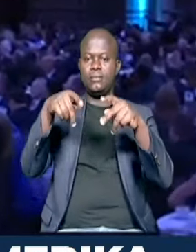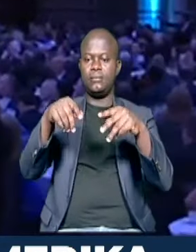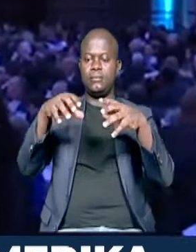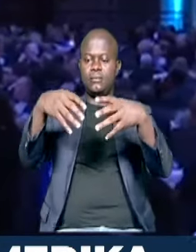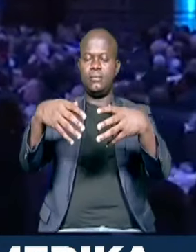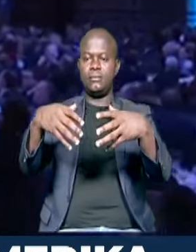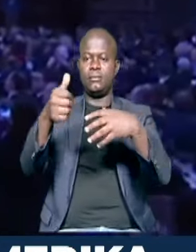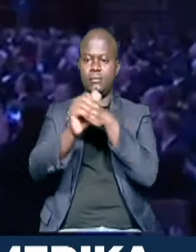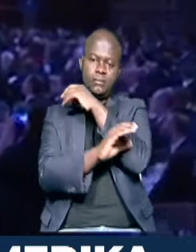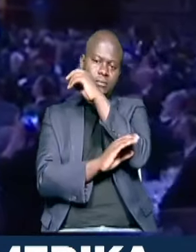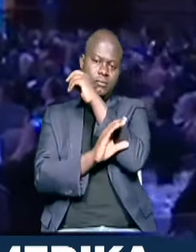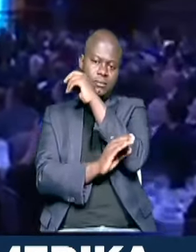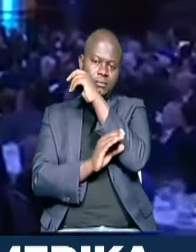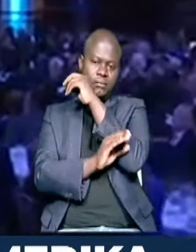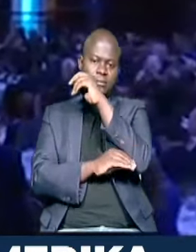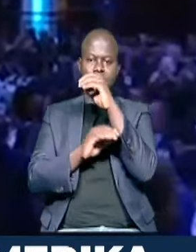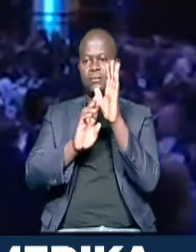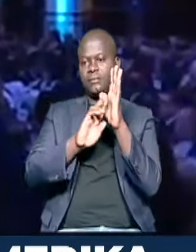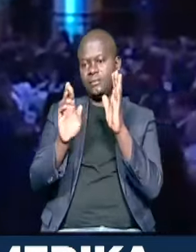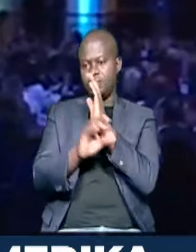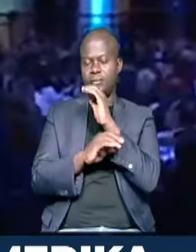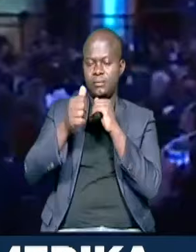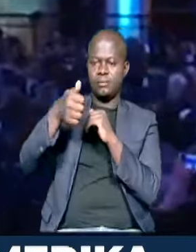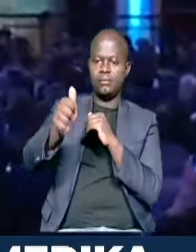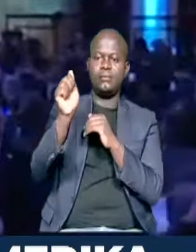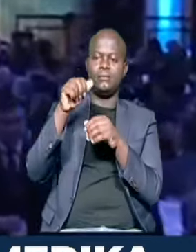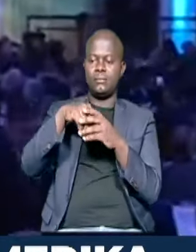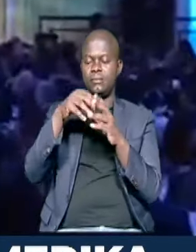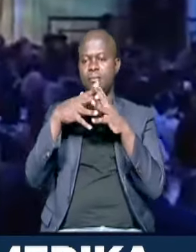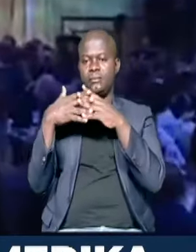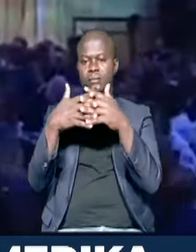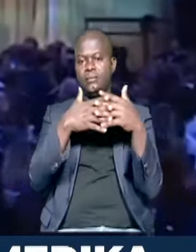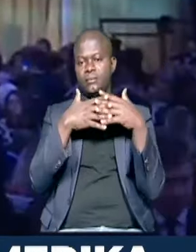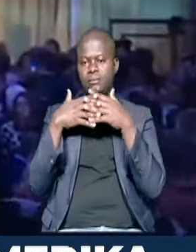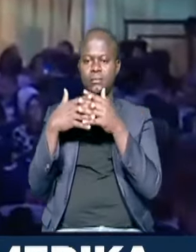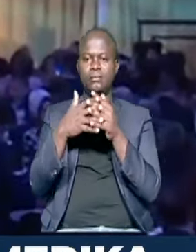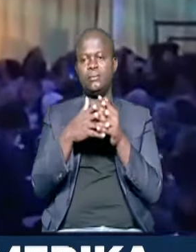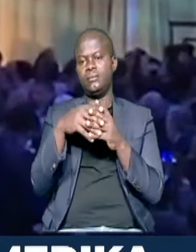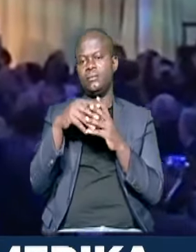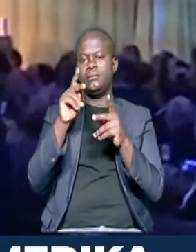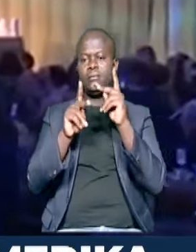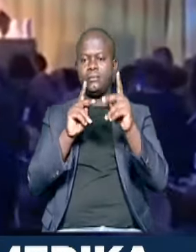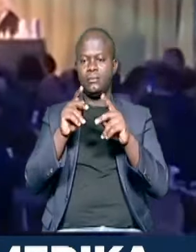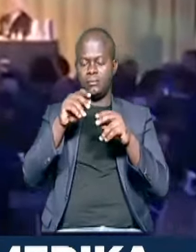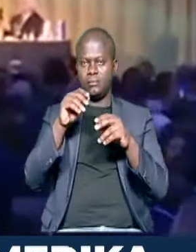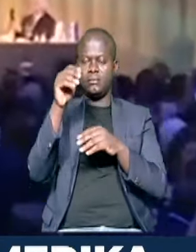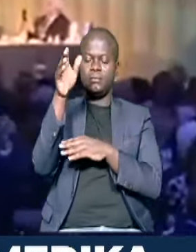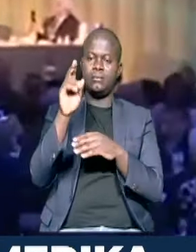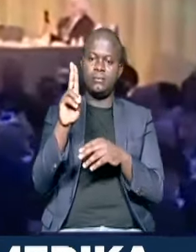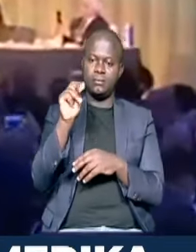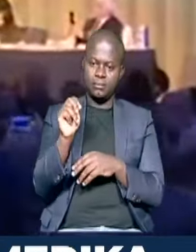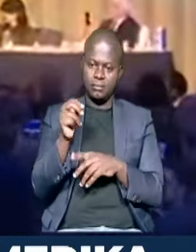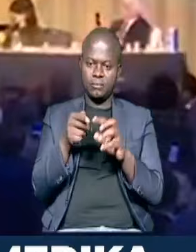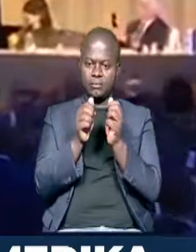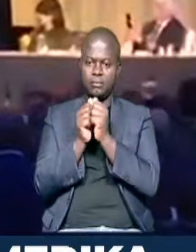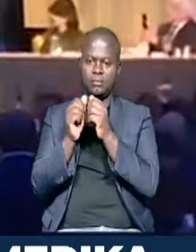amategeko y'iki gihugu abahagarariye ibihugu byabo muri Leta Zunze Ubumwe za Amerika abadiplomate bo mu muryango w'abibumbye